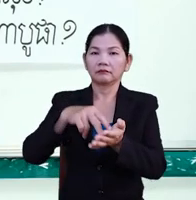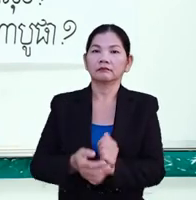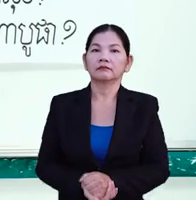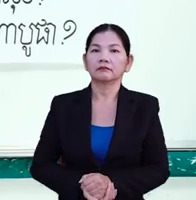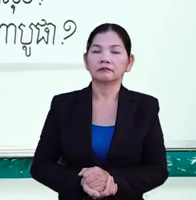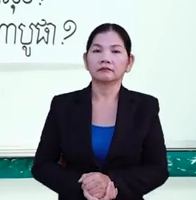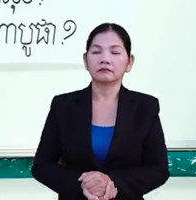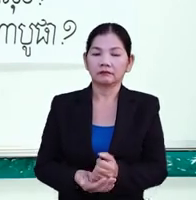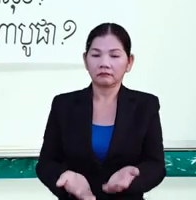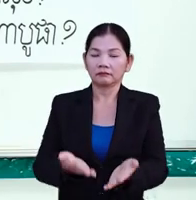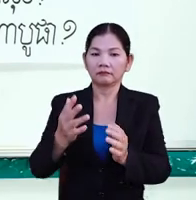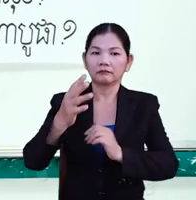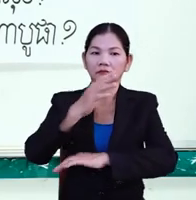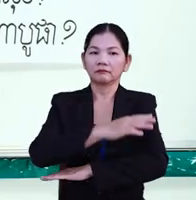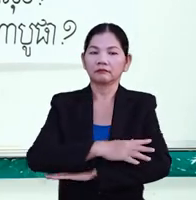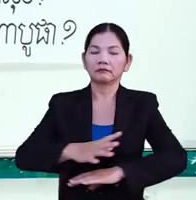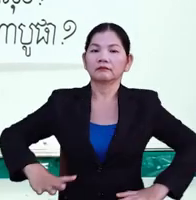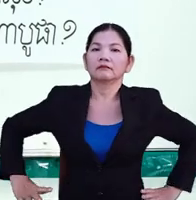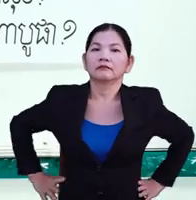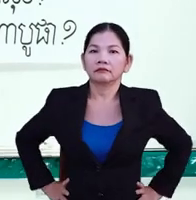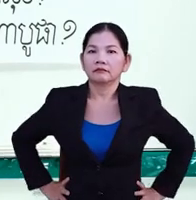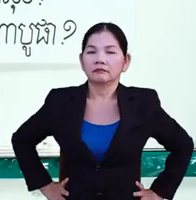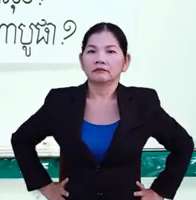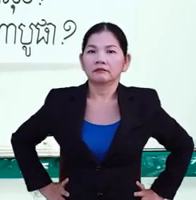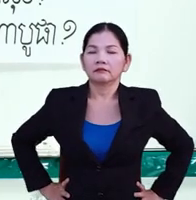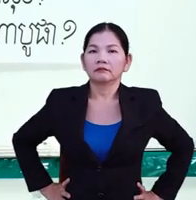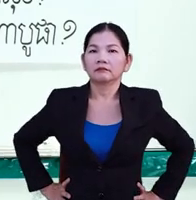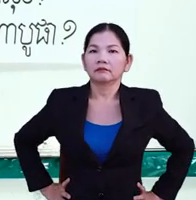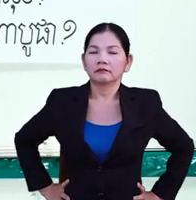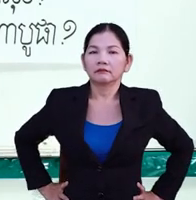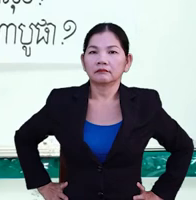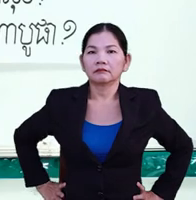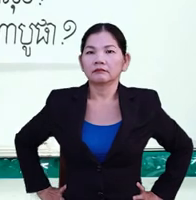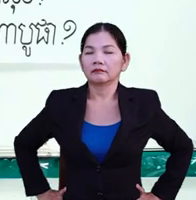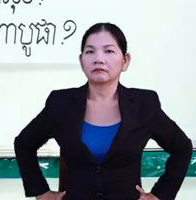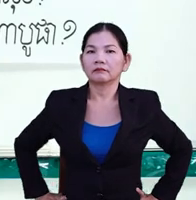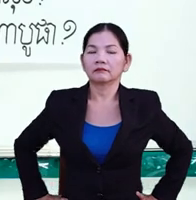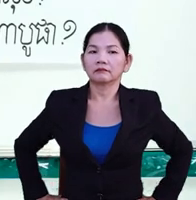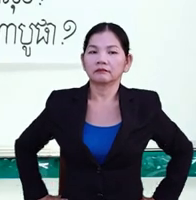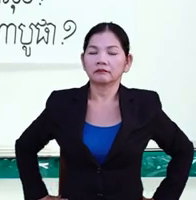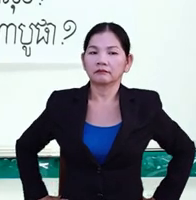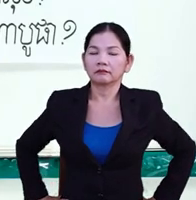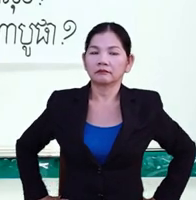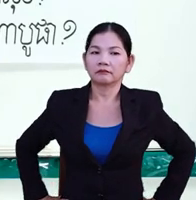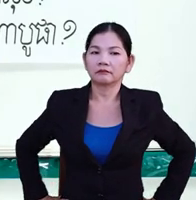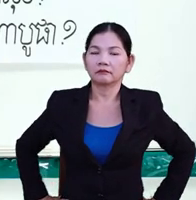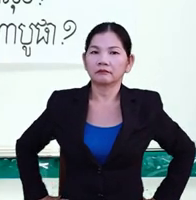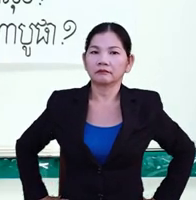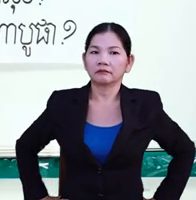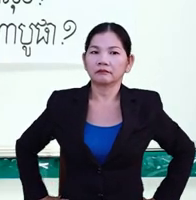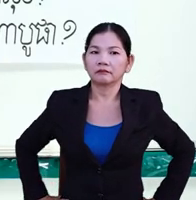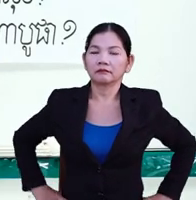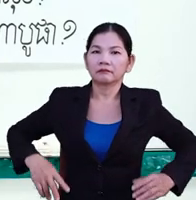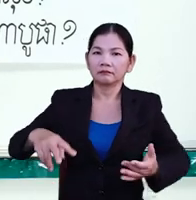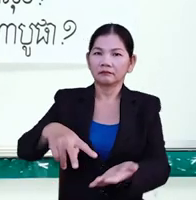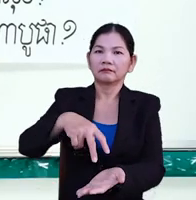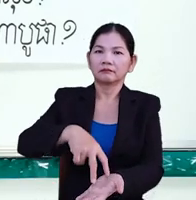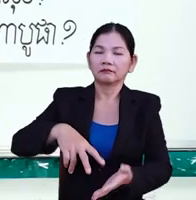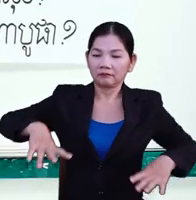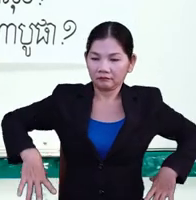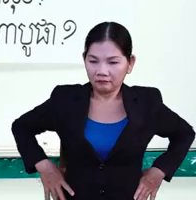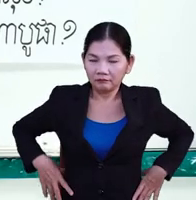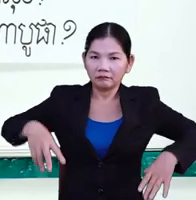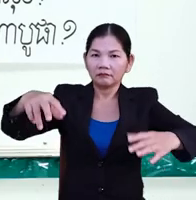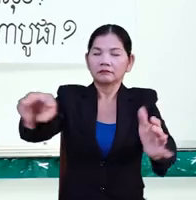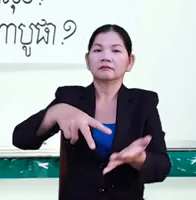ចាឥឡូវនេះសូមកូនកូនដាក់ដៃច្រត់ចង្កេះចាហើយកូនចាលោតចំនួន3